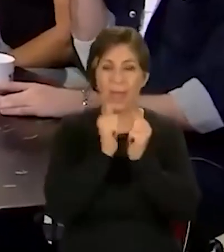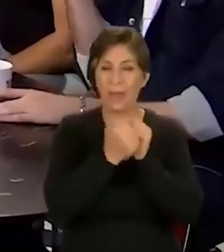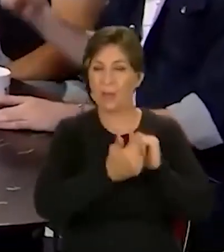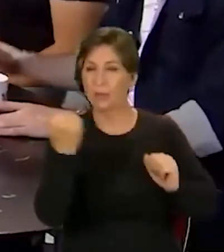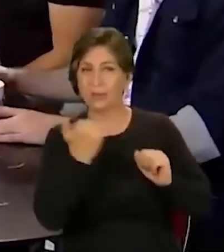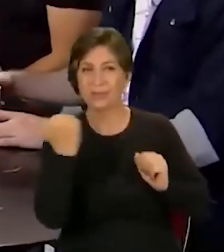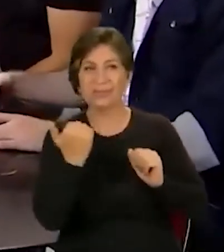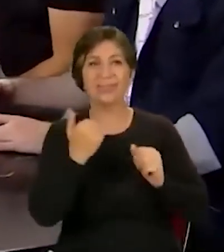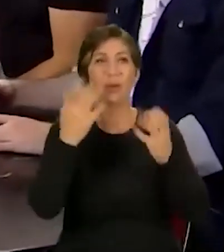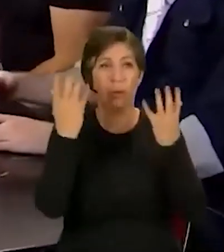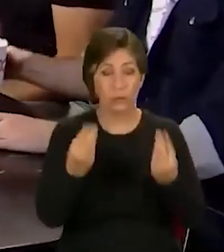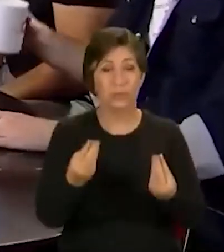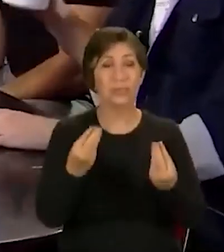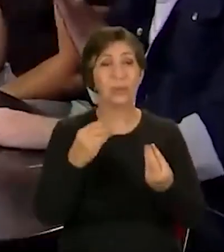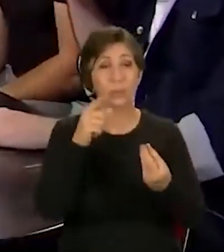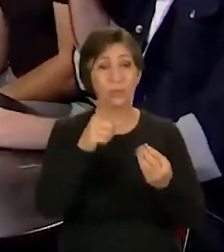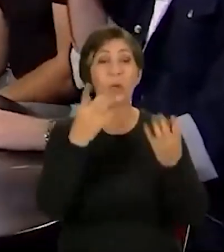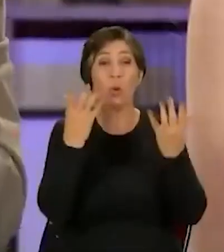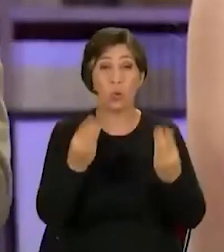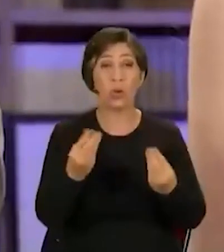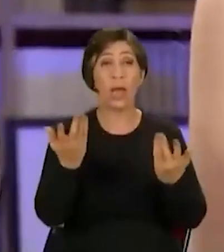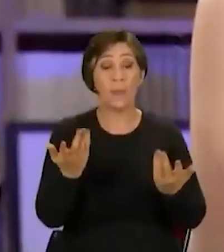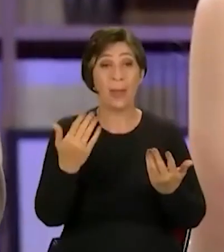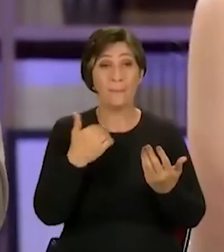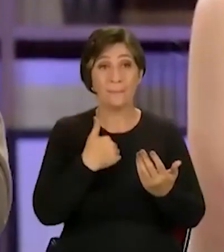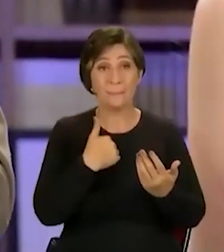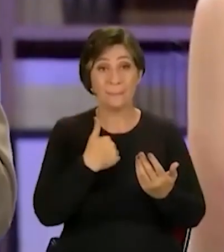otostop çekmek zorunda kalırsanız da bunlar olur. Ama biz